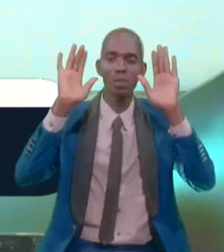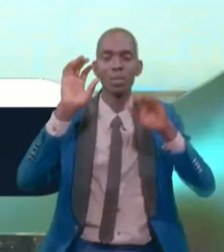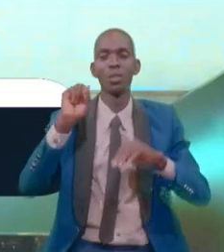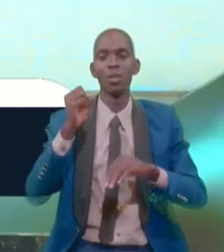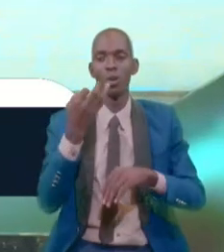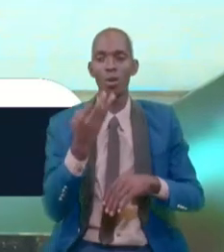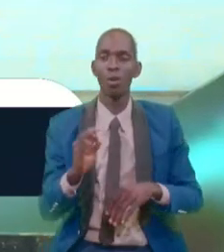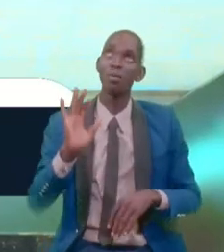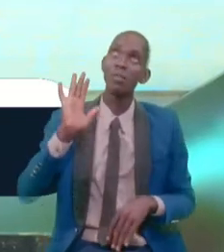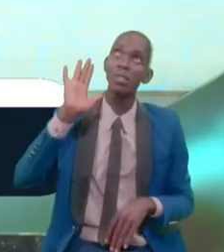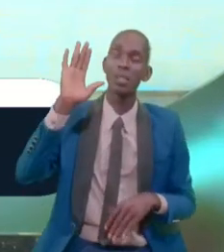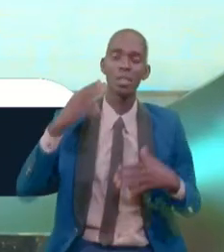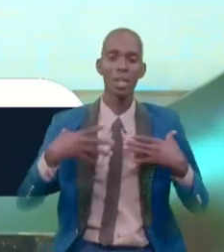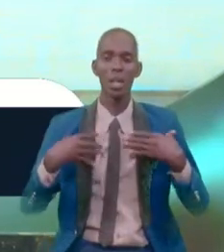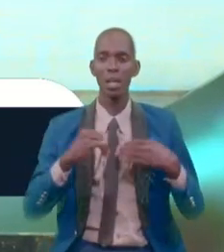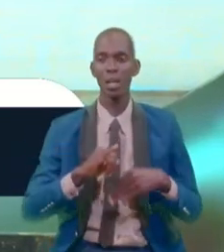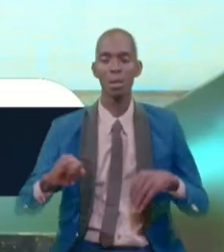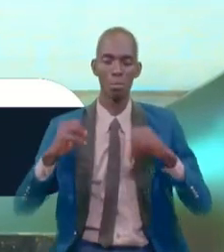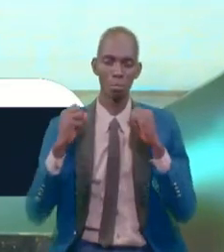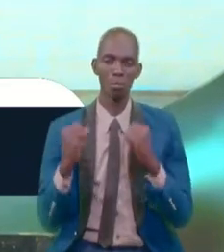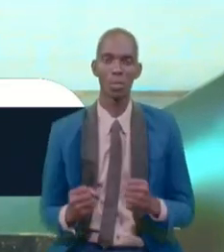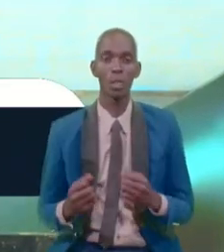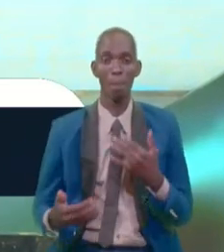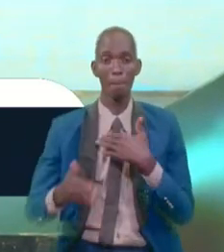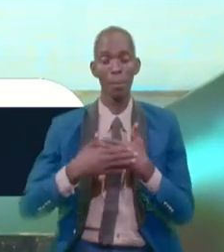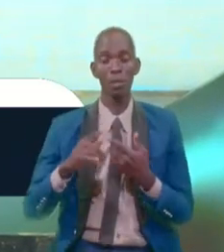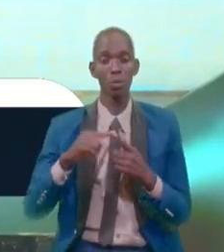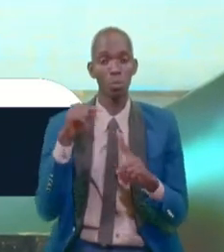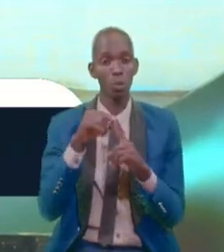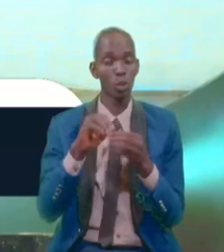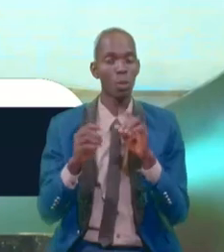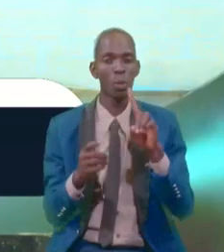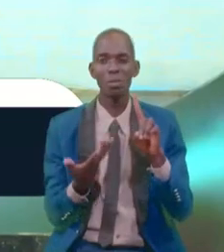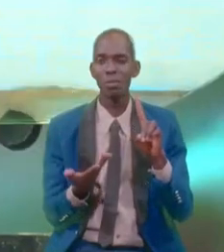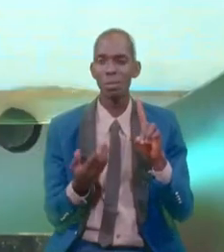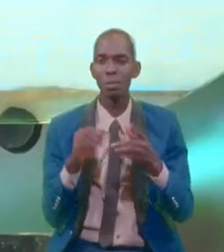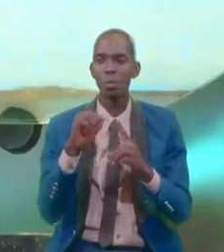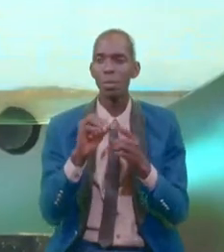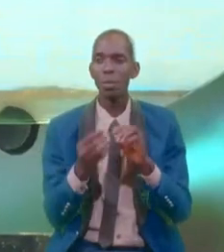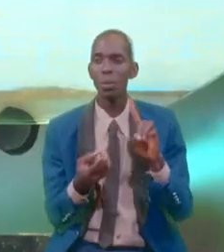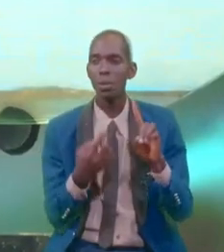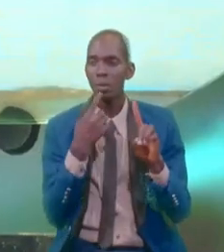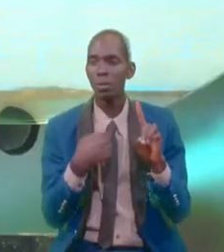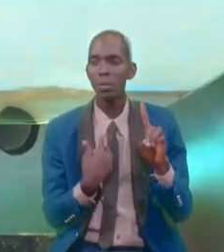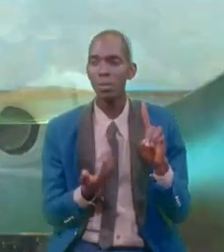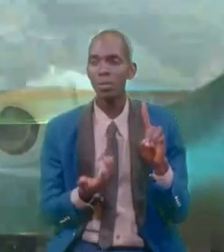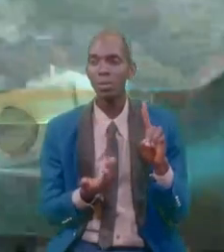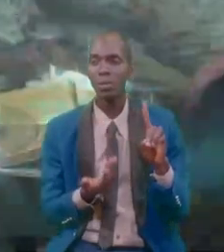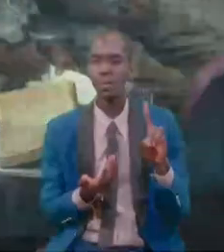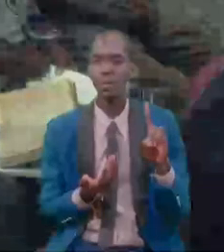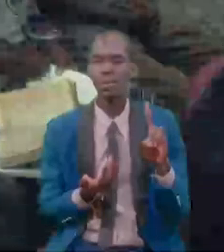merveilles confirmées de sa puissance de guérison. Numéro 1, c'est quoi? Dites-le-moi.